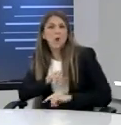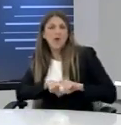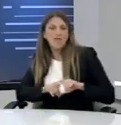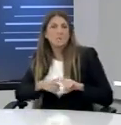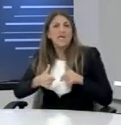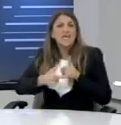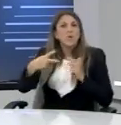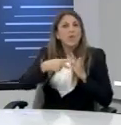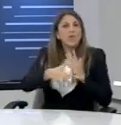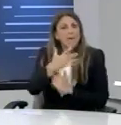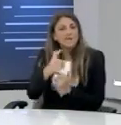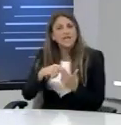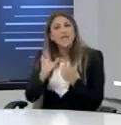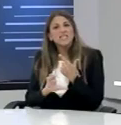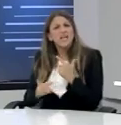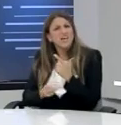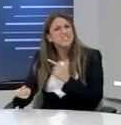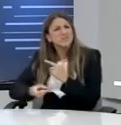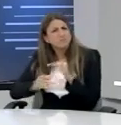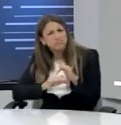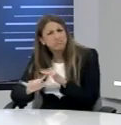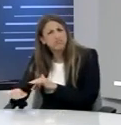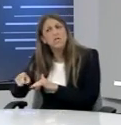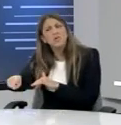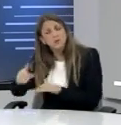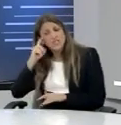2015 και στην προσφυγική κρίση από το